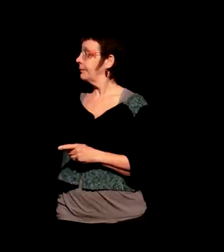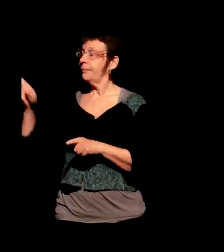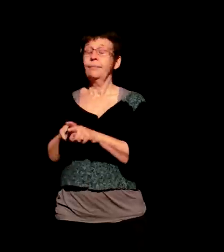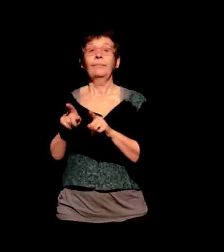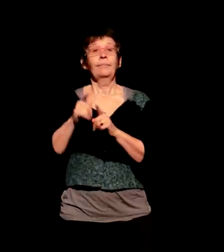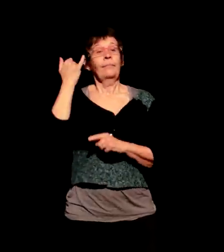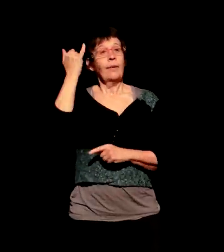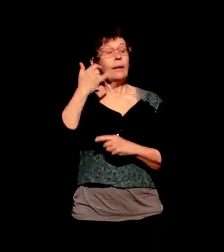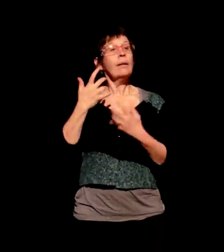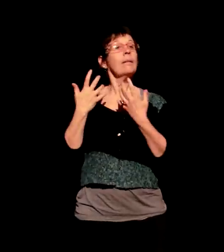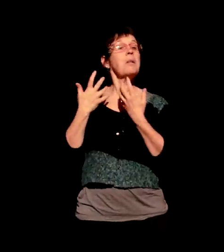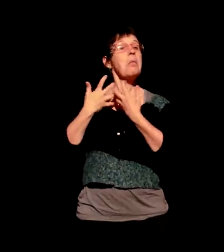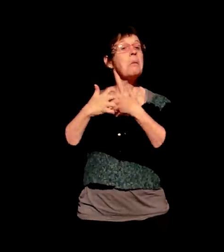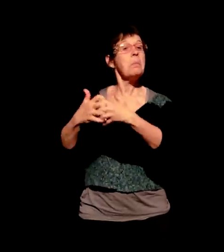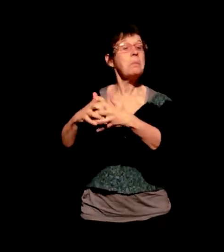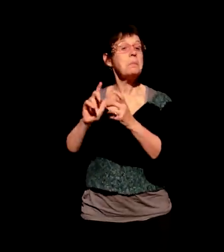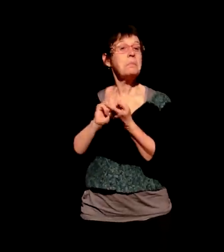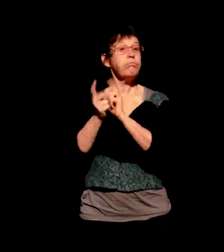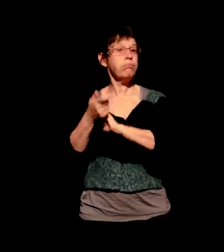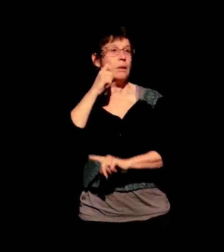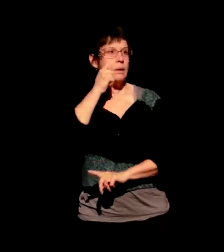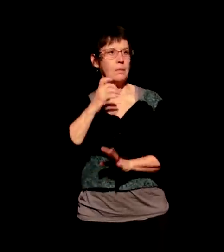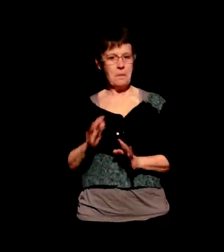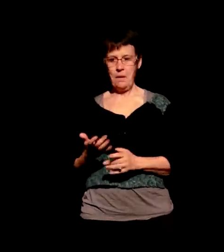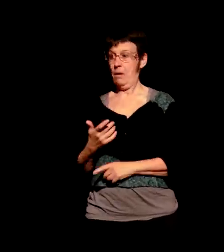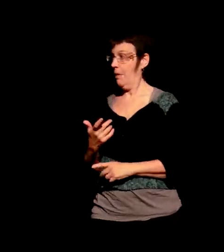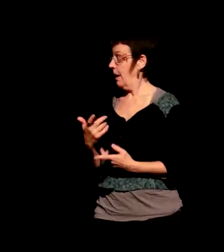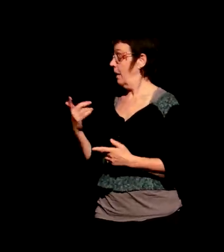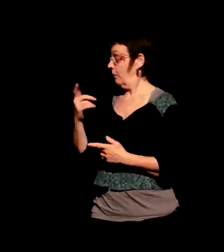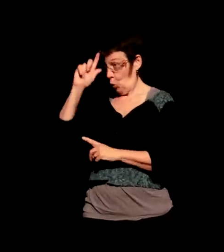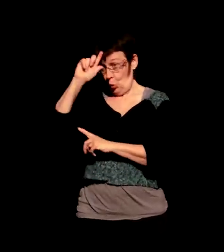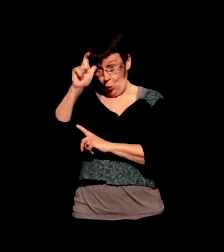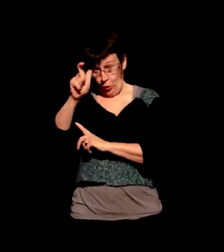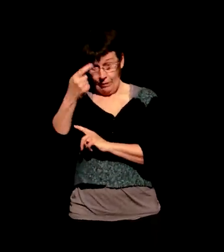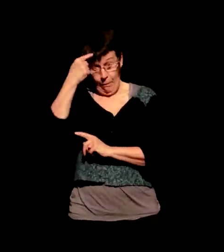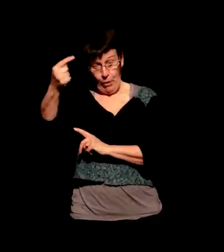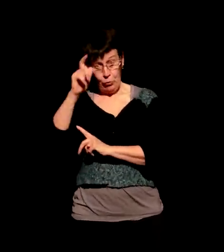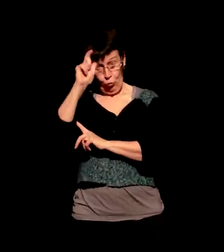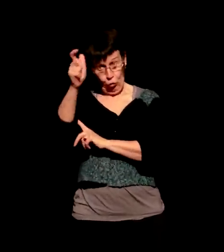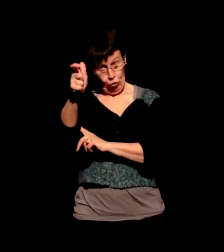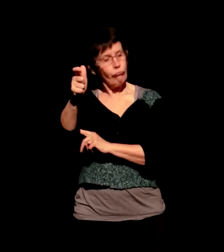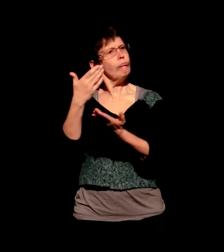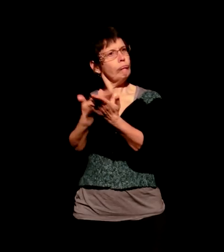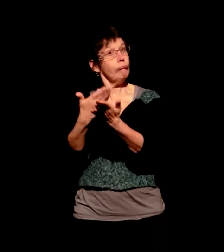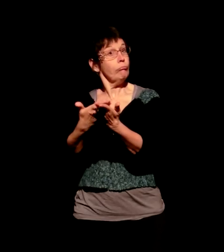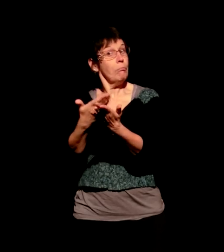raciste, c'est la logique de pensée qui nous amène à justifier ces discriminations, à les